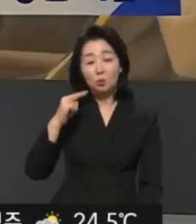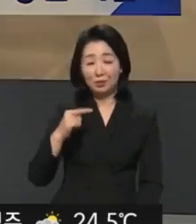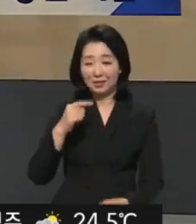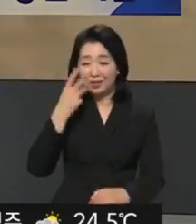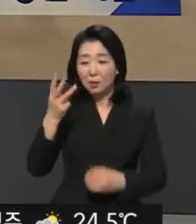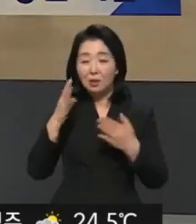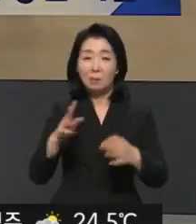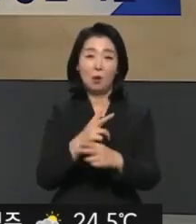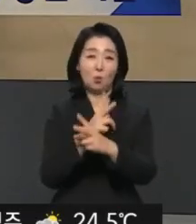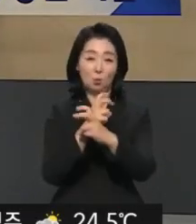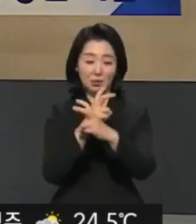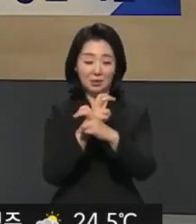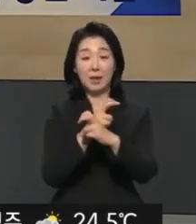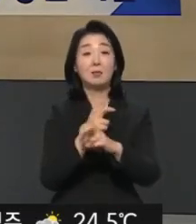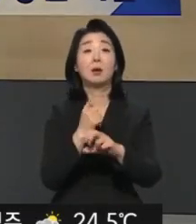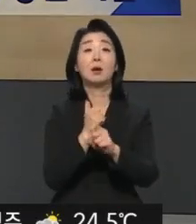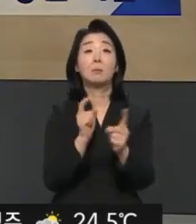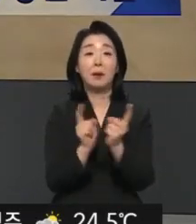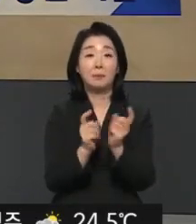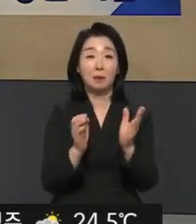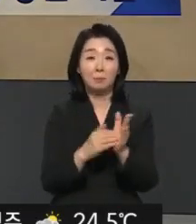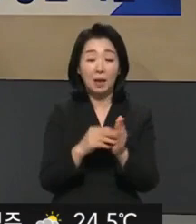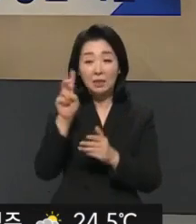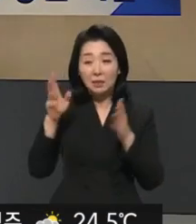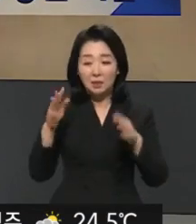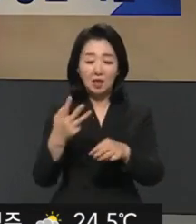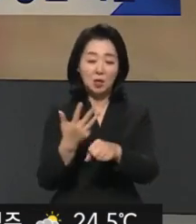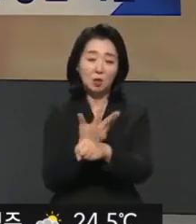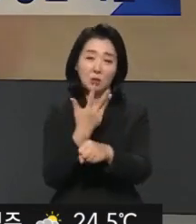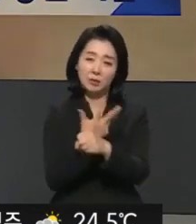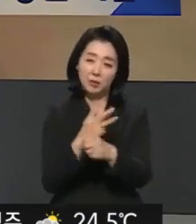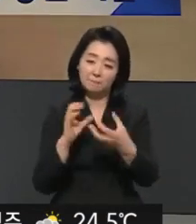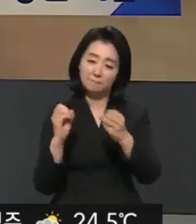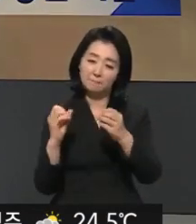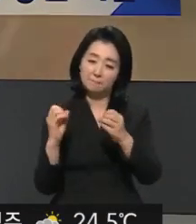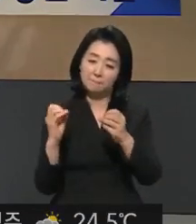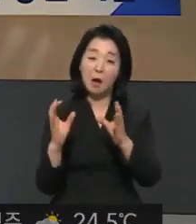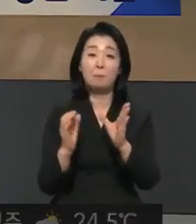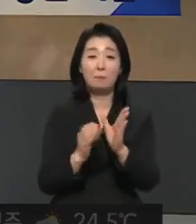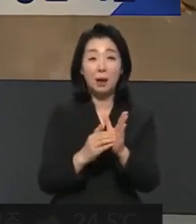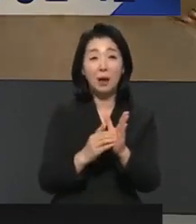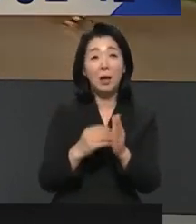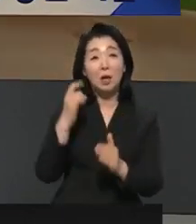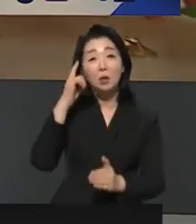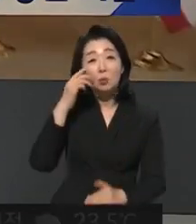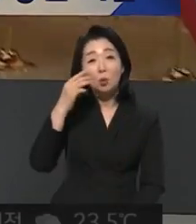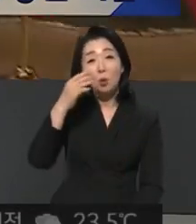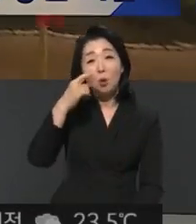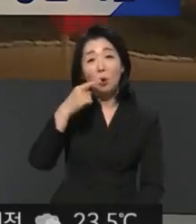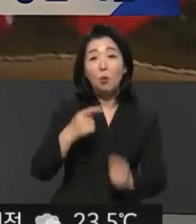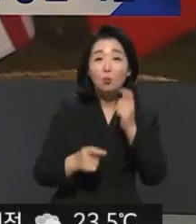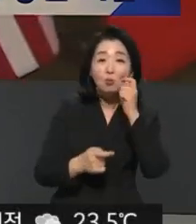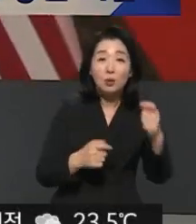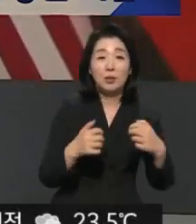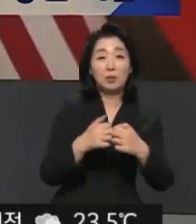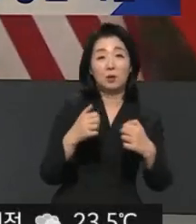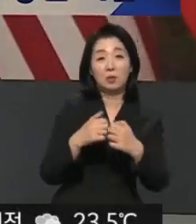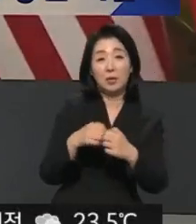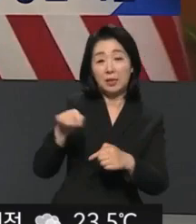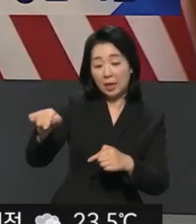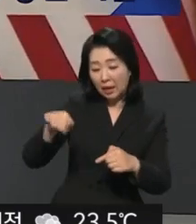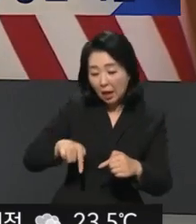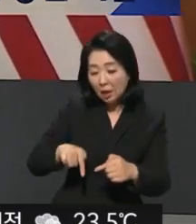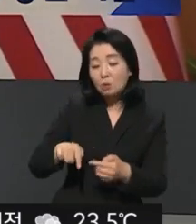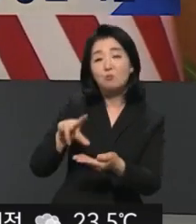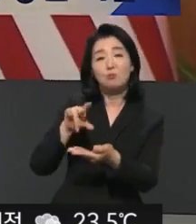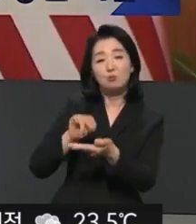만났습니다. 이틀간 8시간의 대화를 통해서 미중 관계는 물론이고 우크라이나 전쟁, 양안 문제 등 민감한 현안도 논의했다고